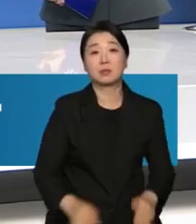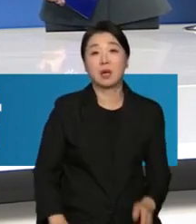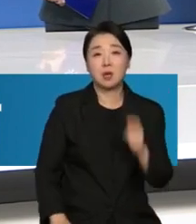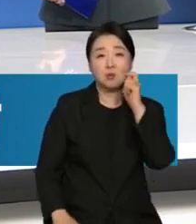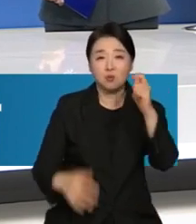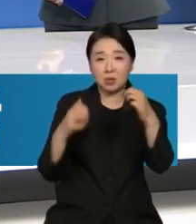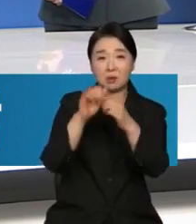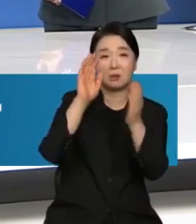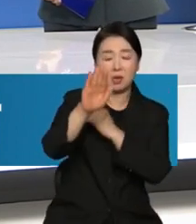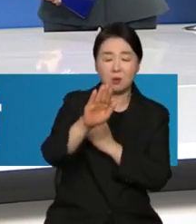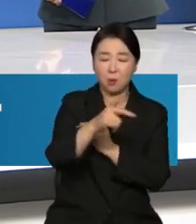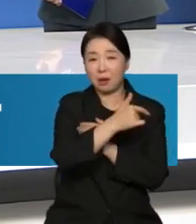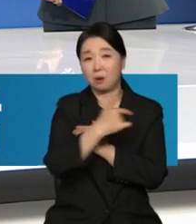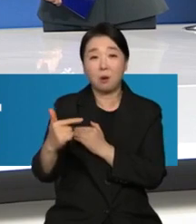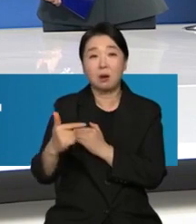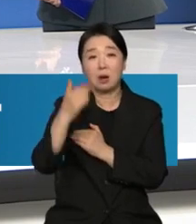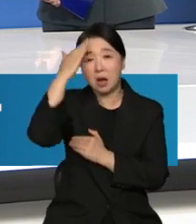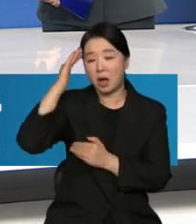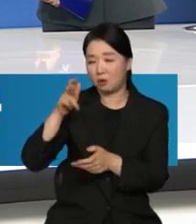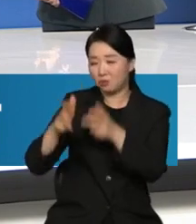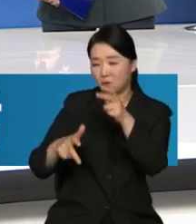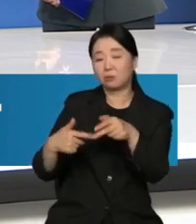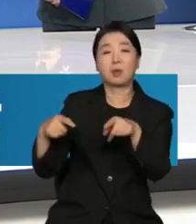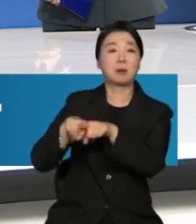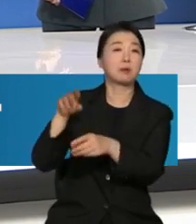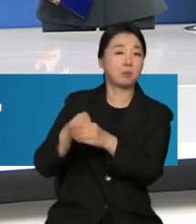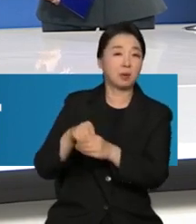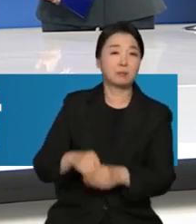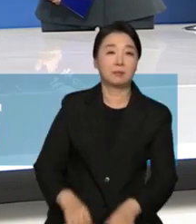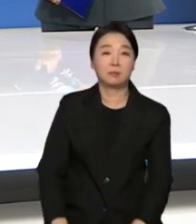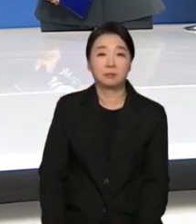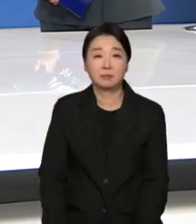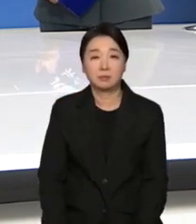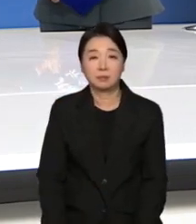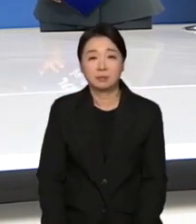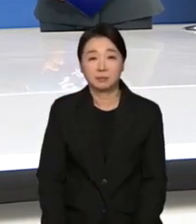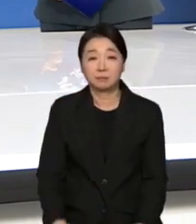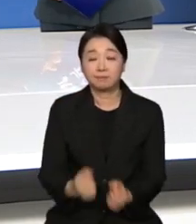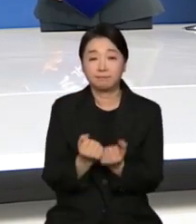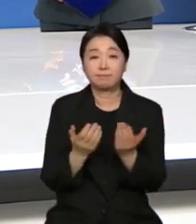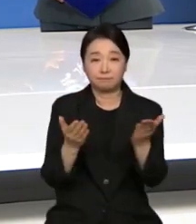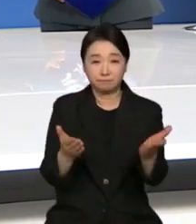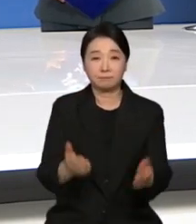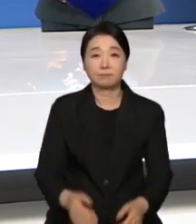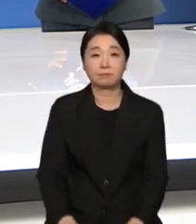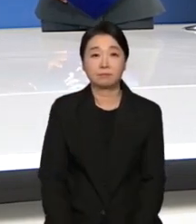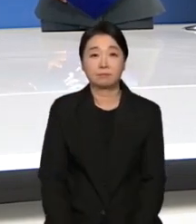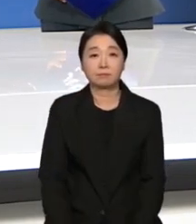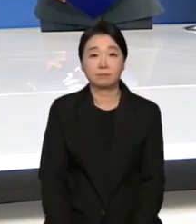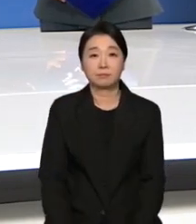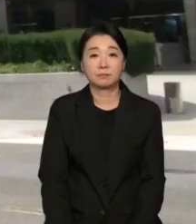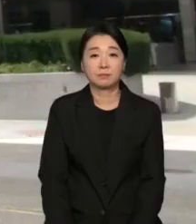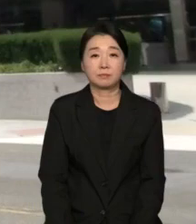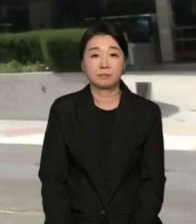전쟁 이후 최대 규모인데 한국 기업도 한 곳 포함됐습니다. 워싱턴에서 김영구 특파원입니다.